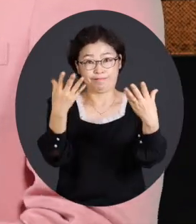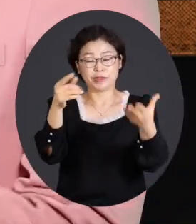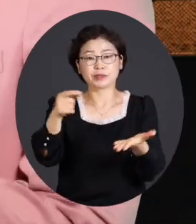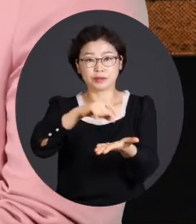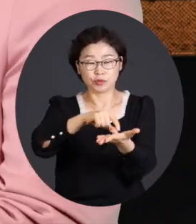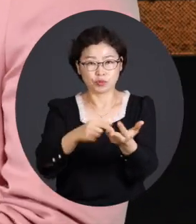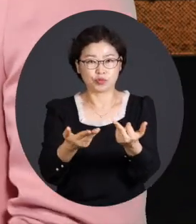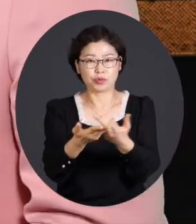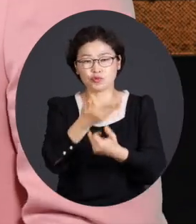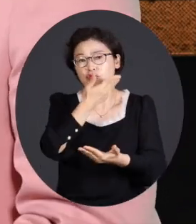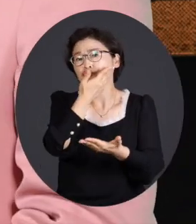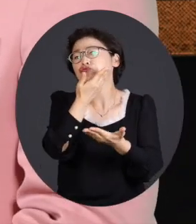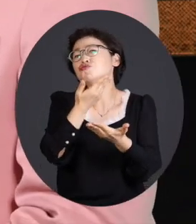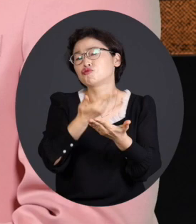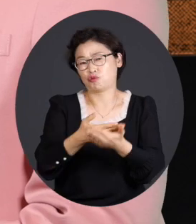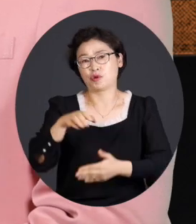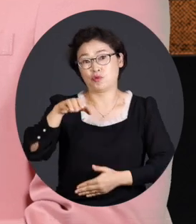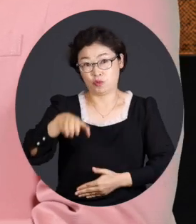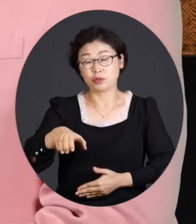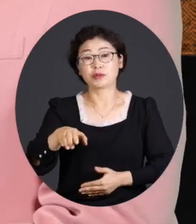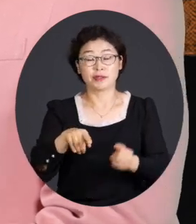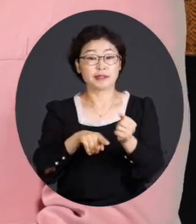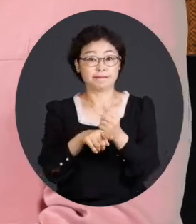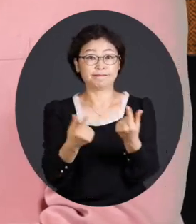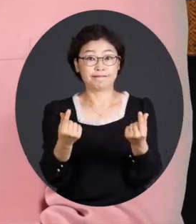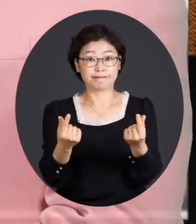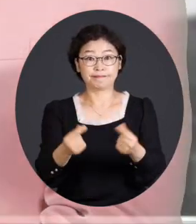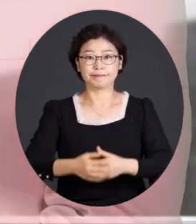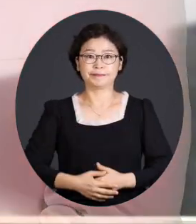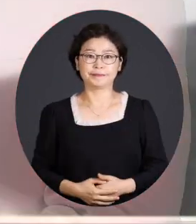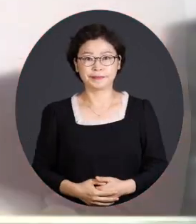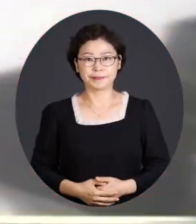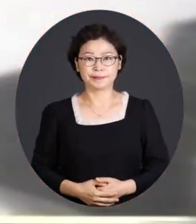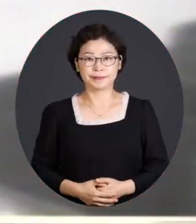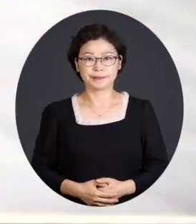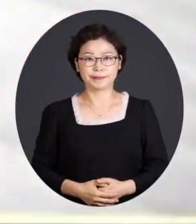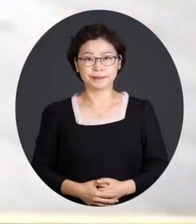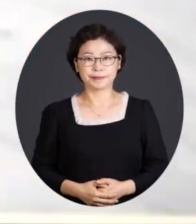제주가 중요한 위치였다는 방증인 셈이죠.